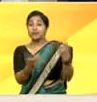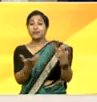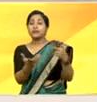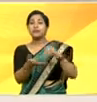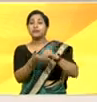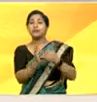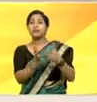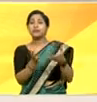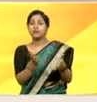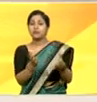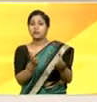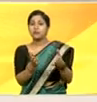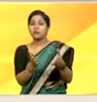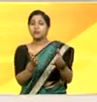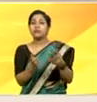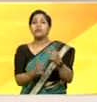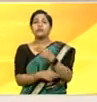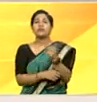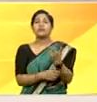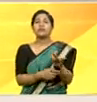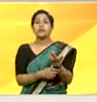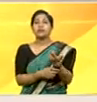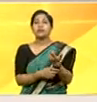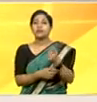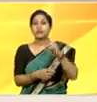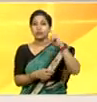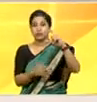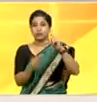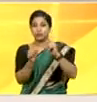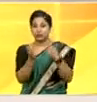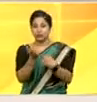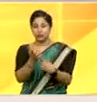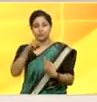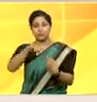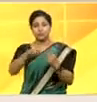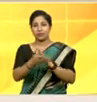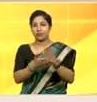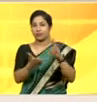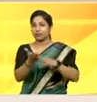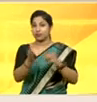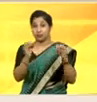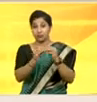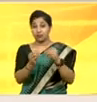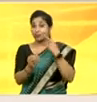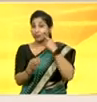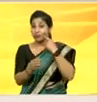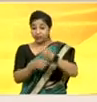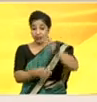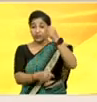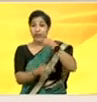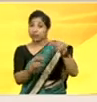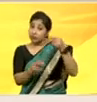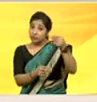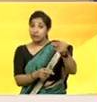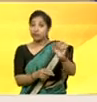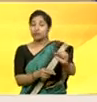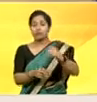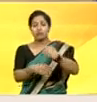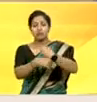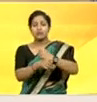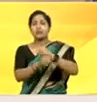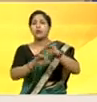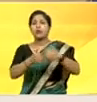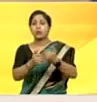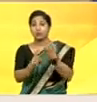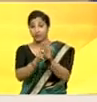हूं वो है कार्थुम्बी छाते, और इन्हें तैयार किया जाता है